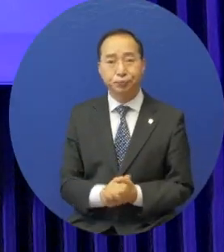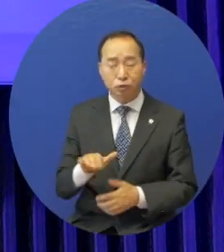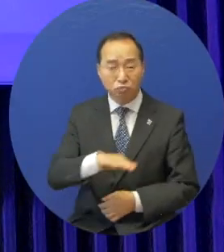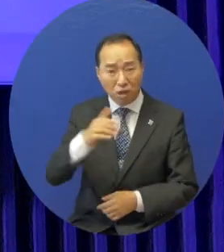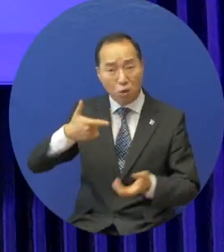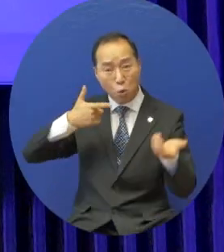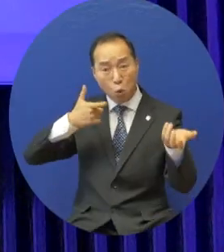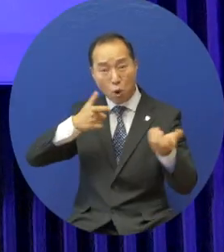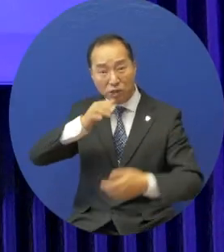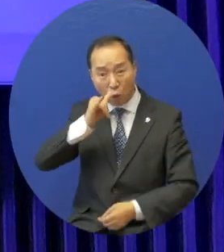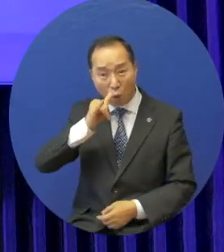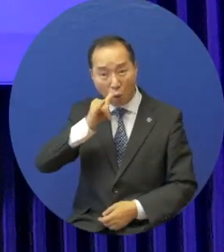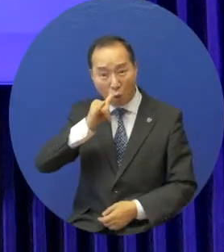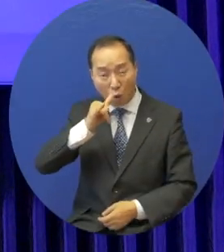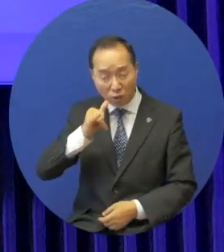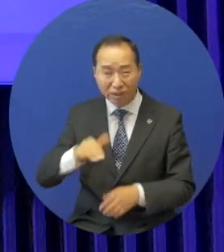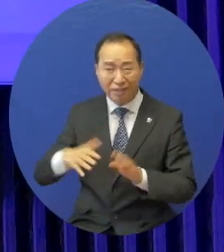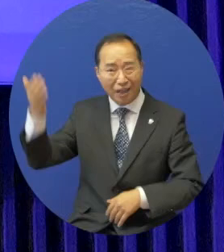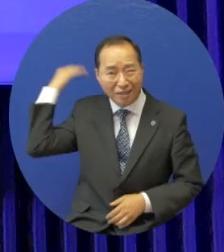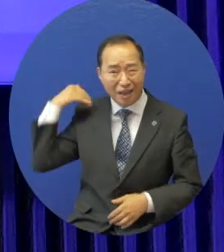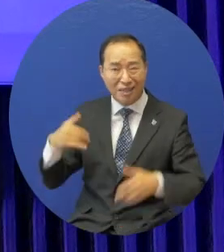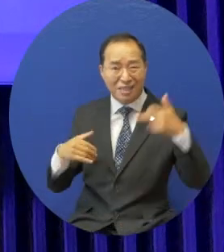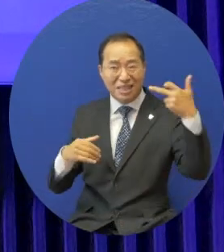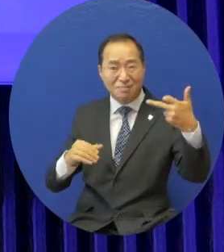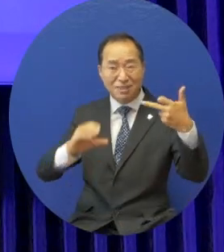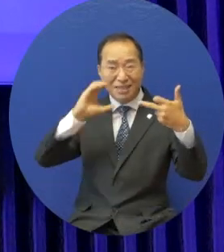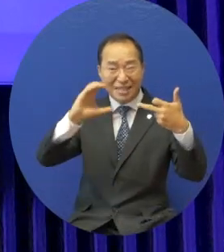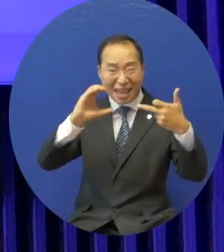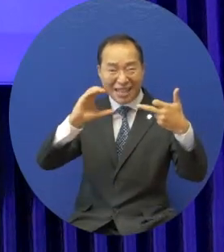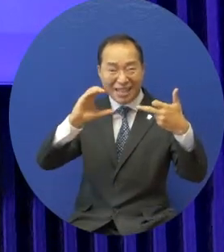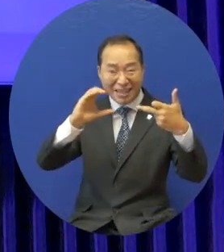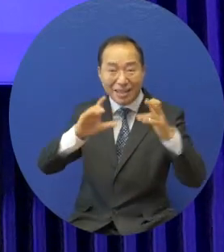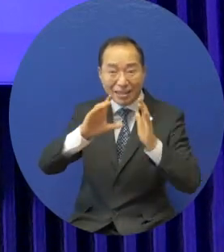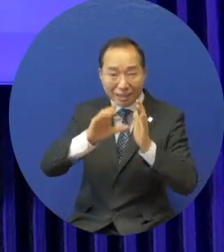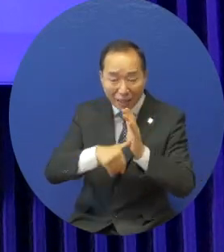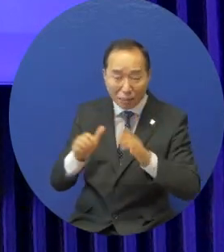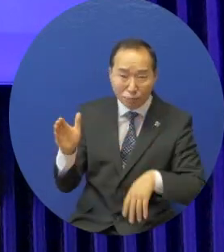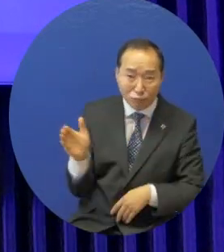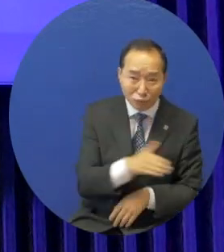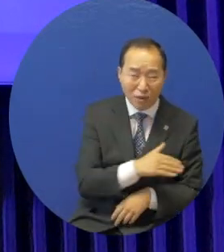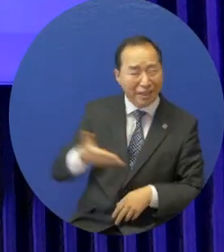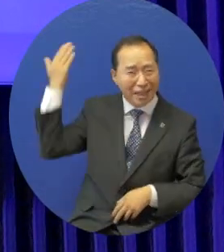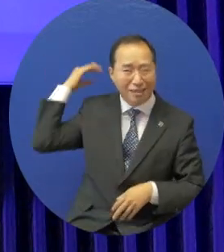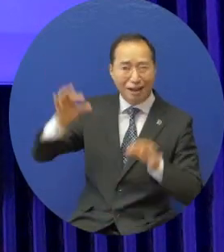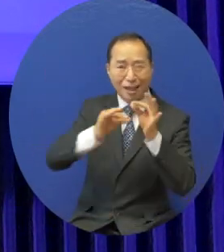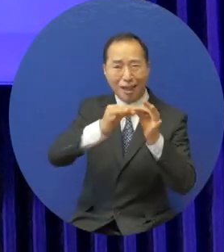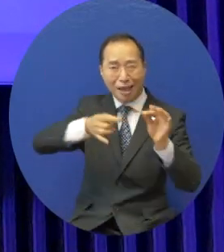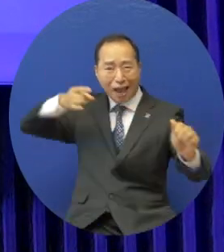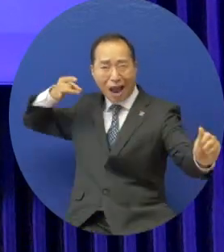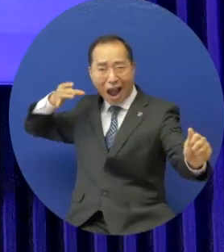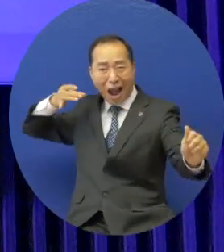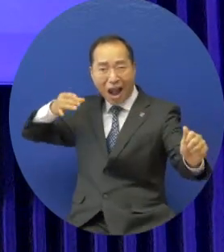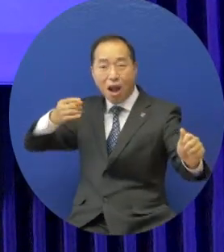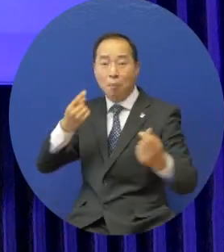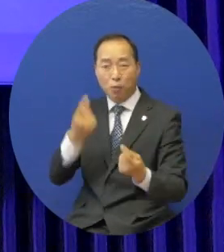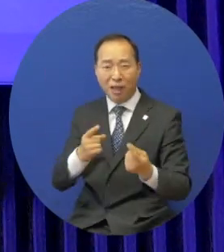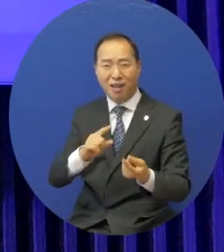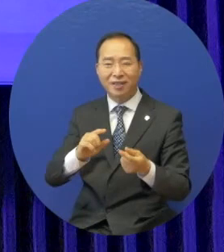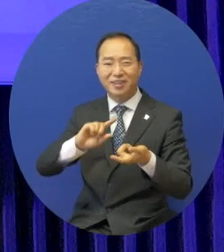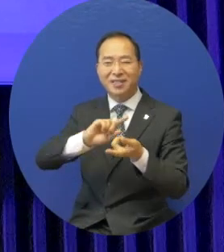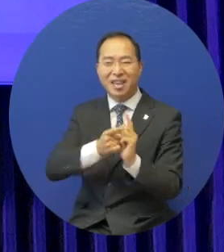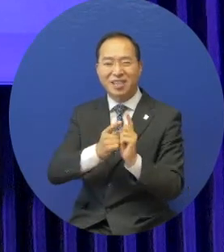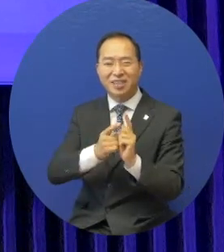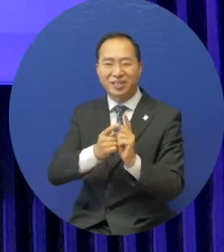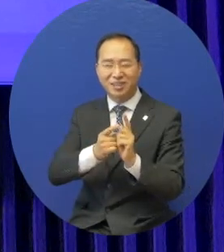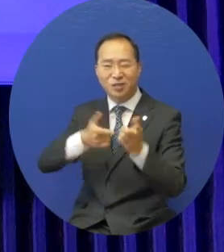지금이야 우리가 총이 있고 물론 이제 17세기로 넘어오면서 착호갑사들은 활이나 칼도 썼지만 이 조총을 많이 쓰기도